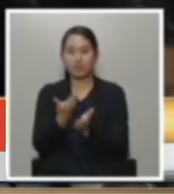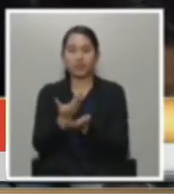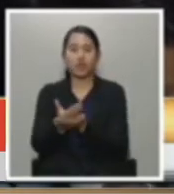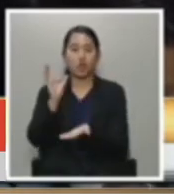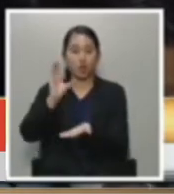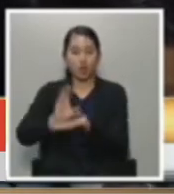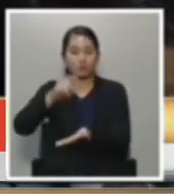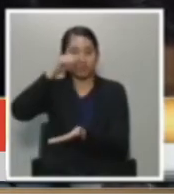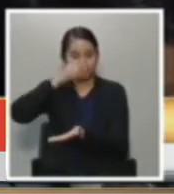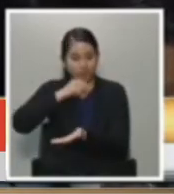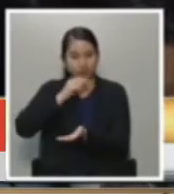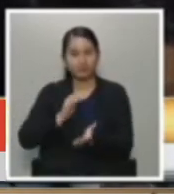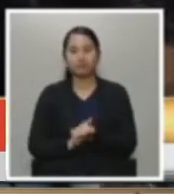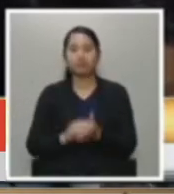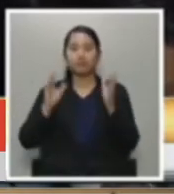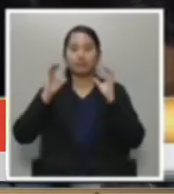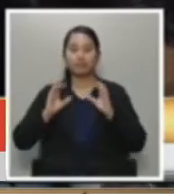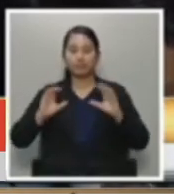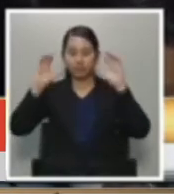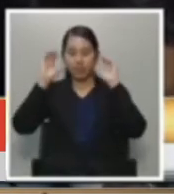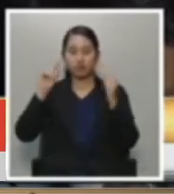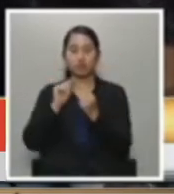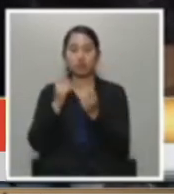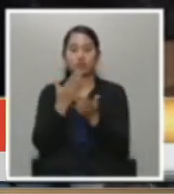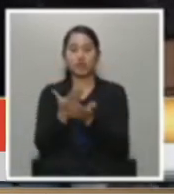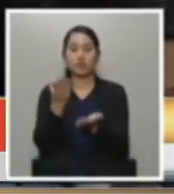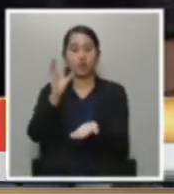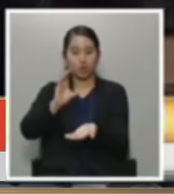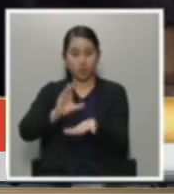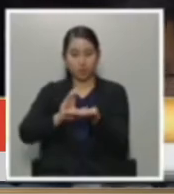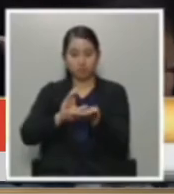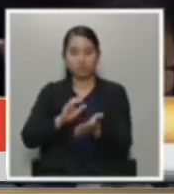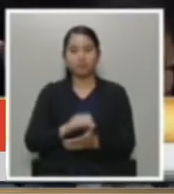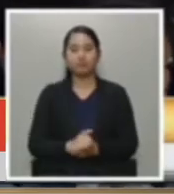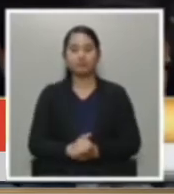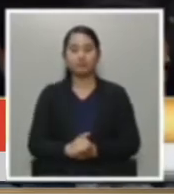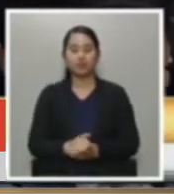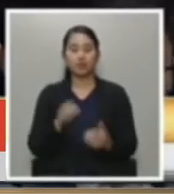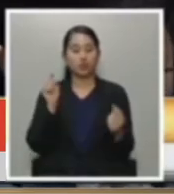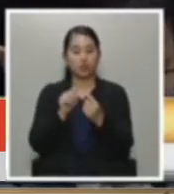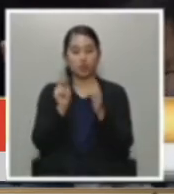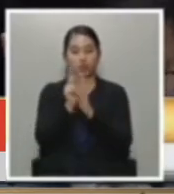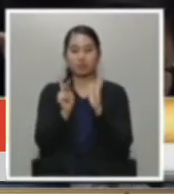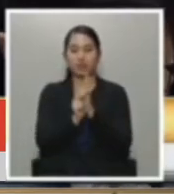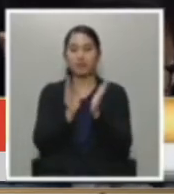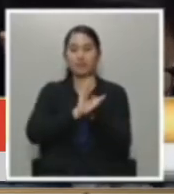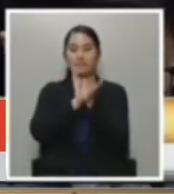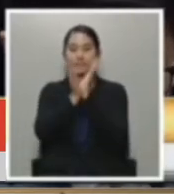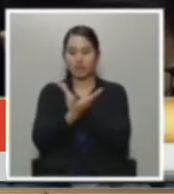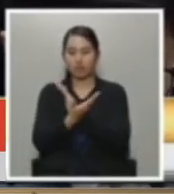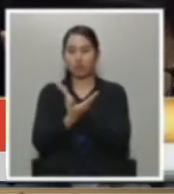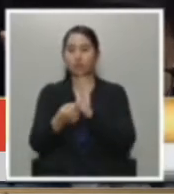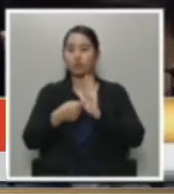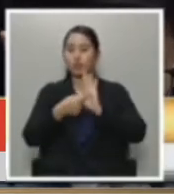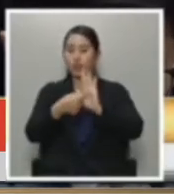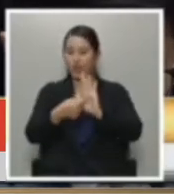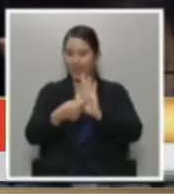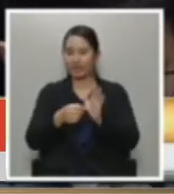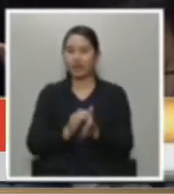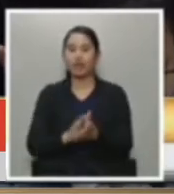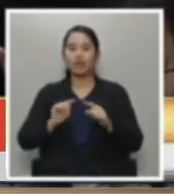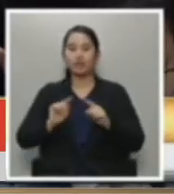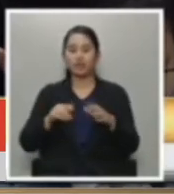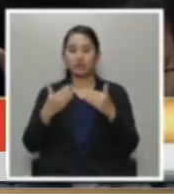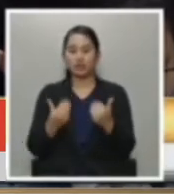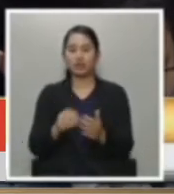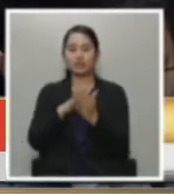ไทยโดยข้าราชการสำนักงบประมาณทำขึ้นมากฎหมายปฏิรูปมันต้องเป็นอย่างนี้ครับผมแต่ว่ากฎหมายปฏิรูป